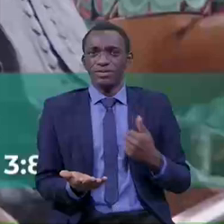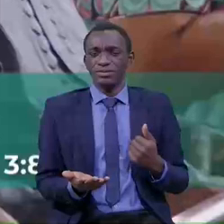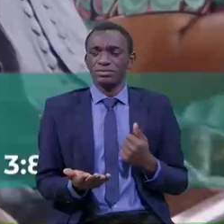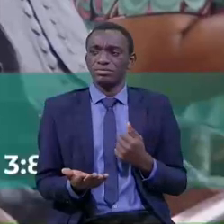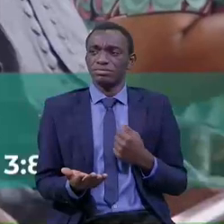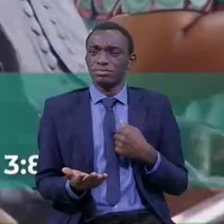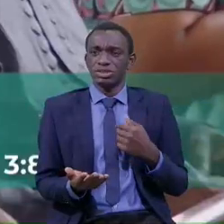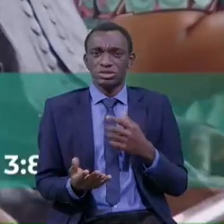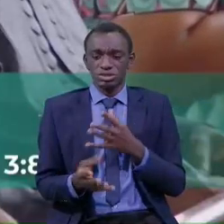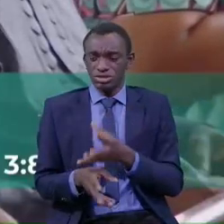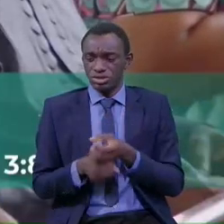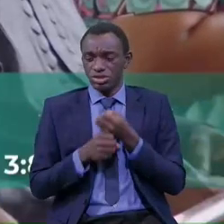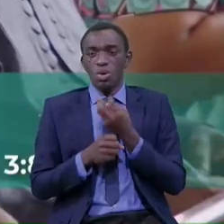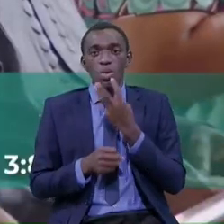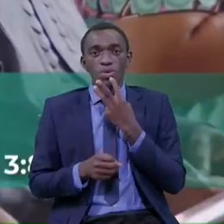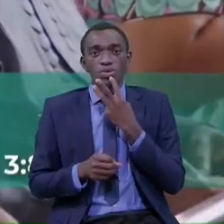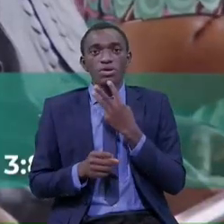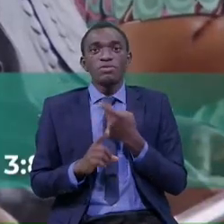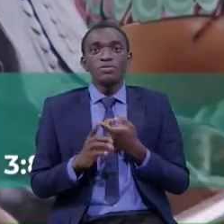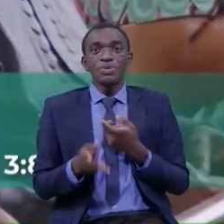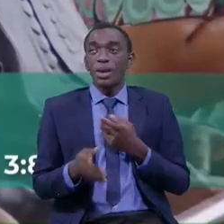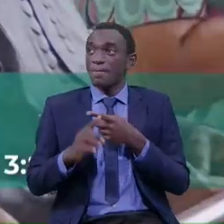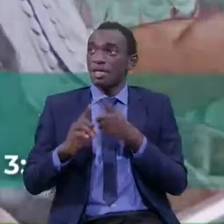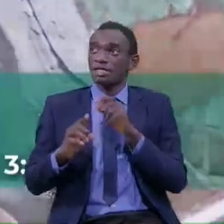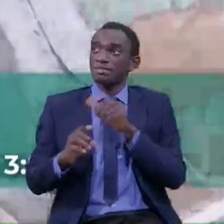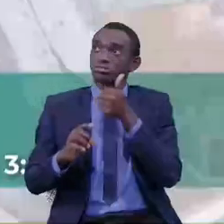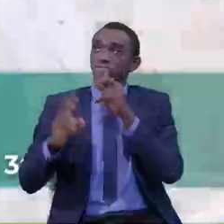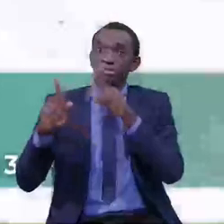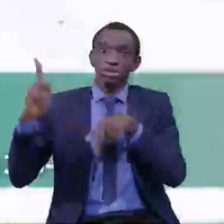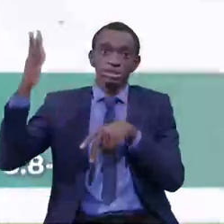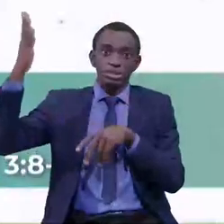Je ne peux pas attendre pour que quelqu'un là-bas,